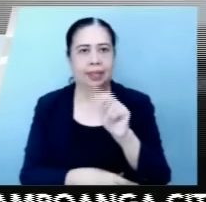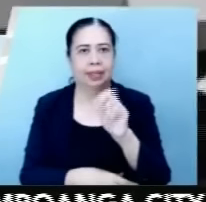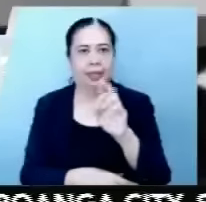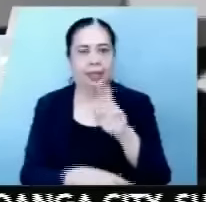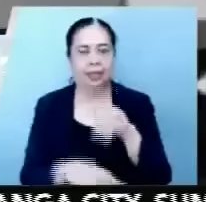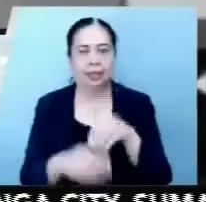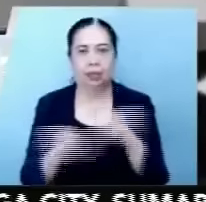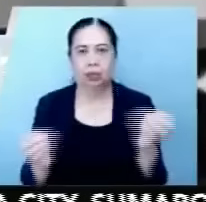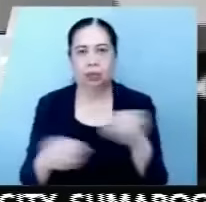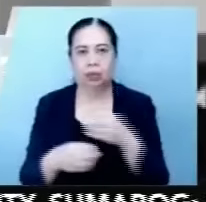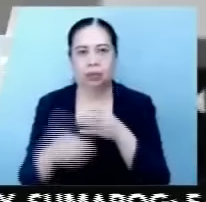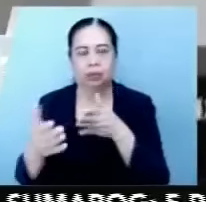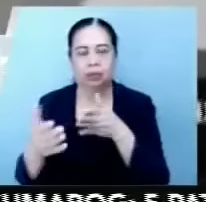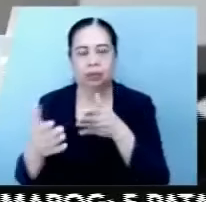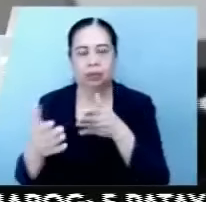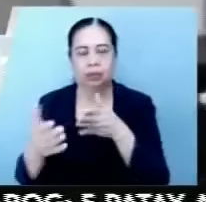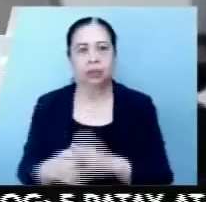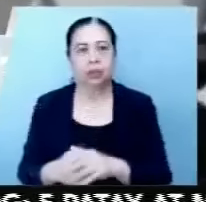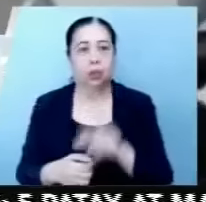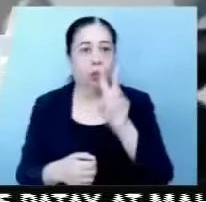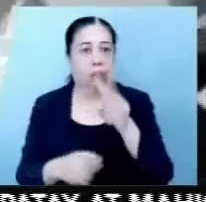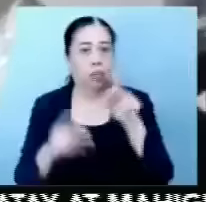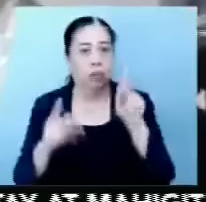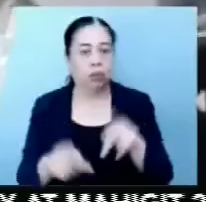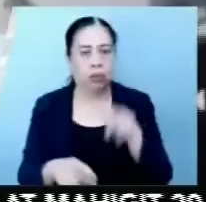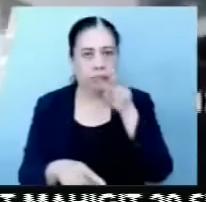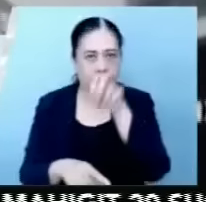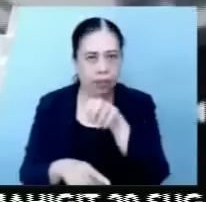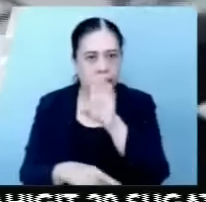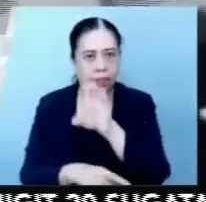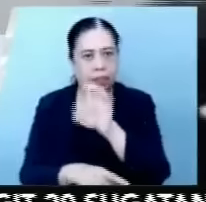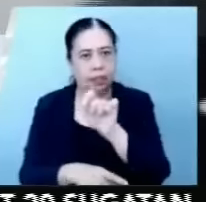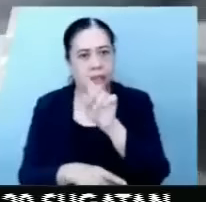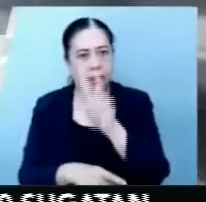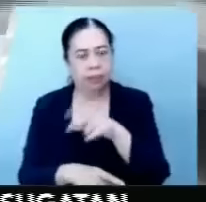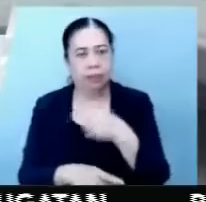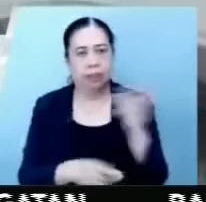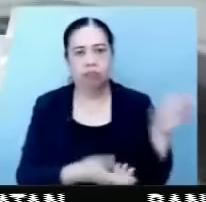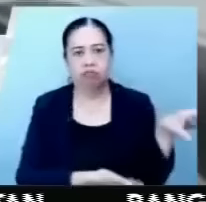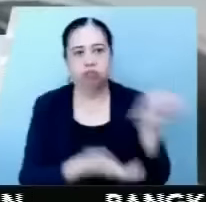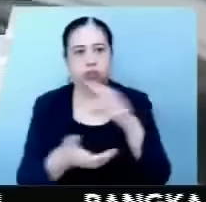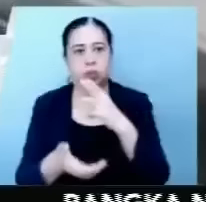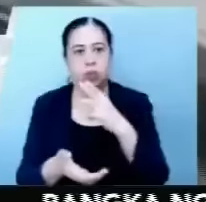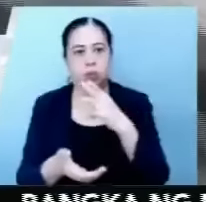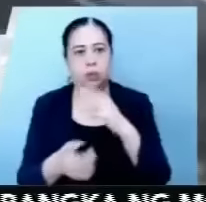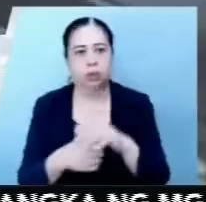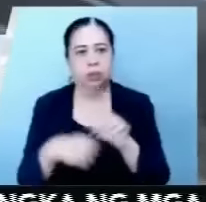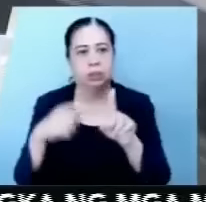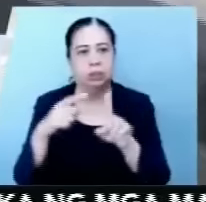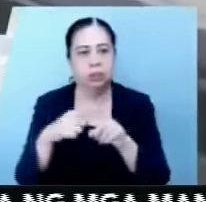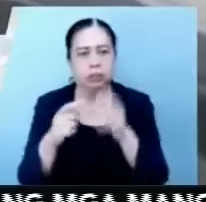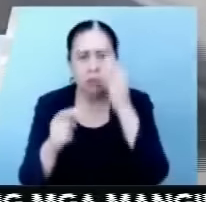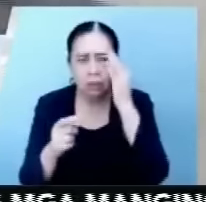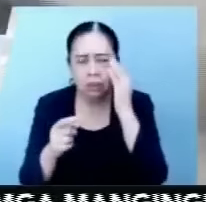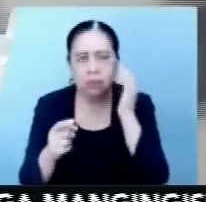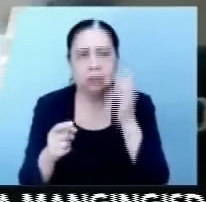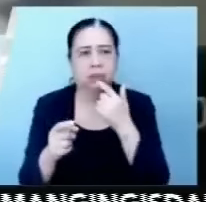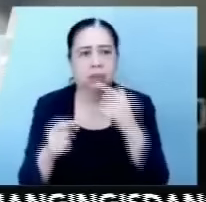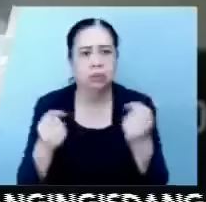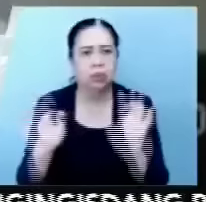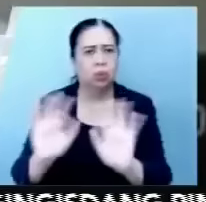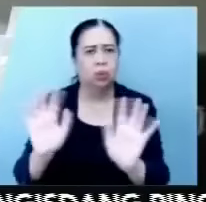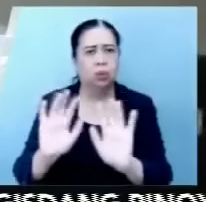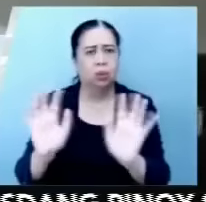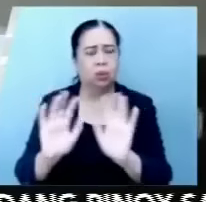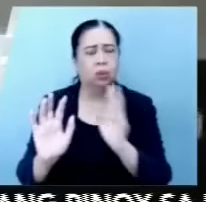Office. Dalawang residente ang nakita sa CCTV na nambasa sa kanya. Ang isa, pinakiusapan pa ron ng rider na wag na siyang